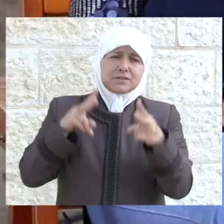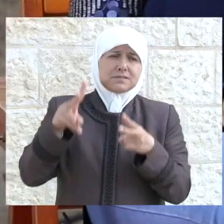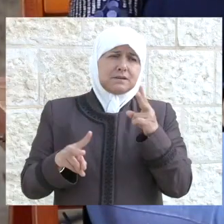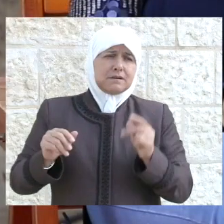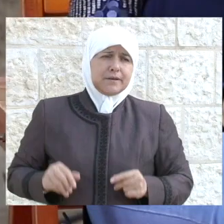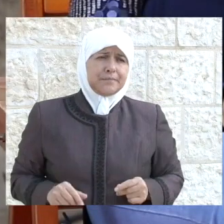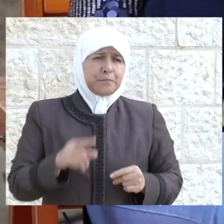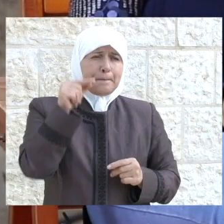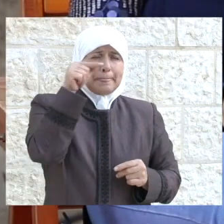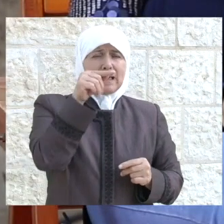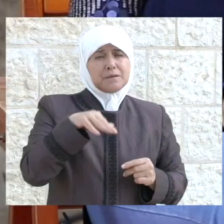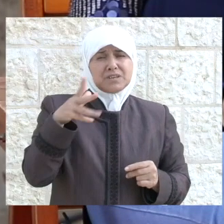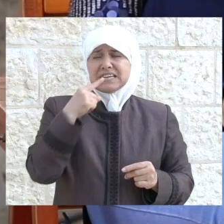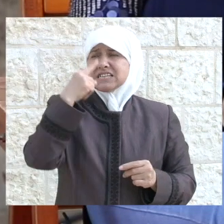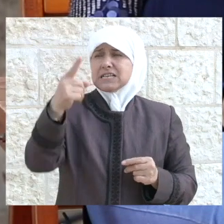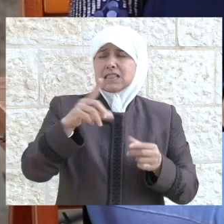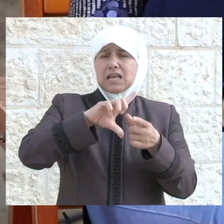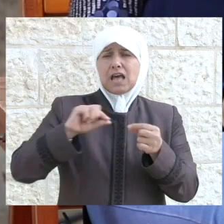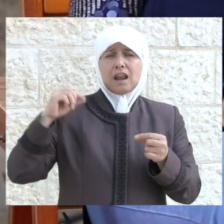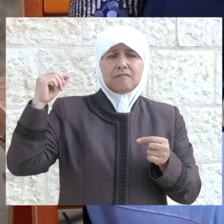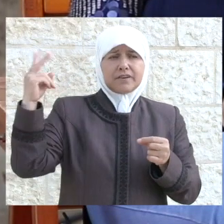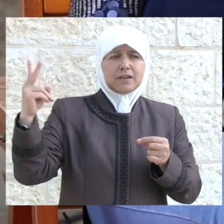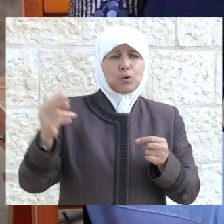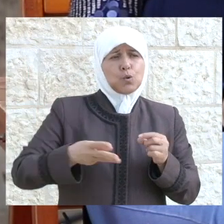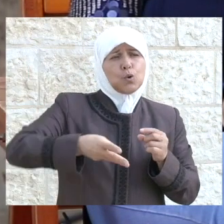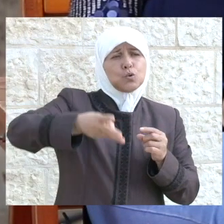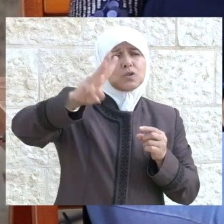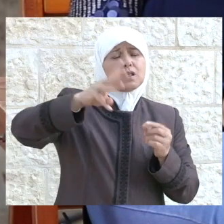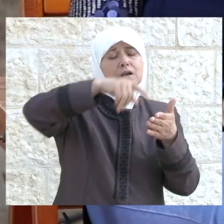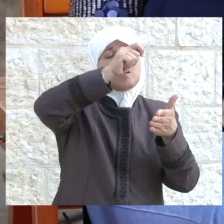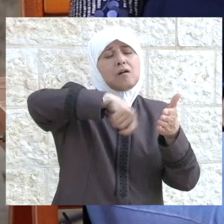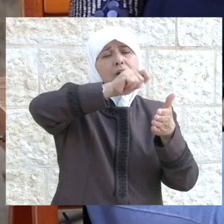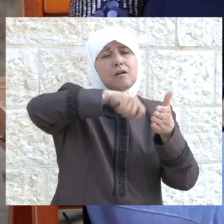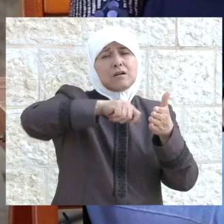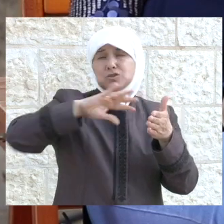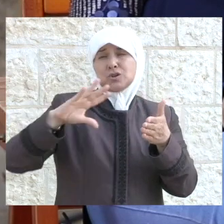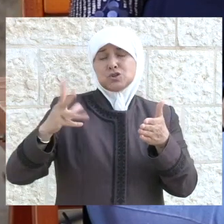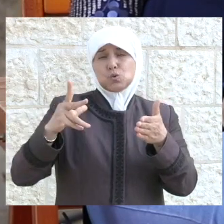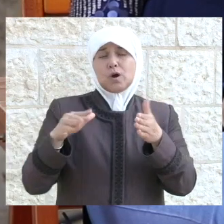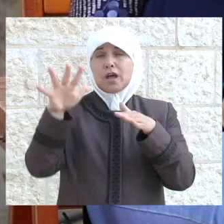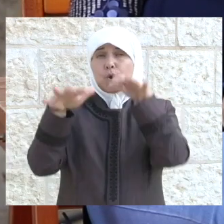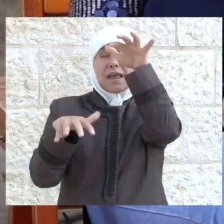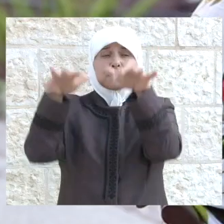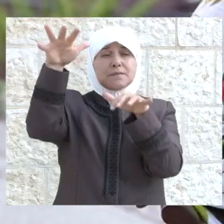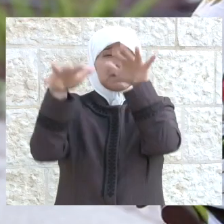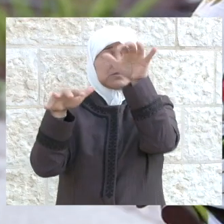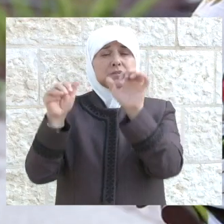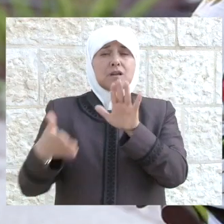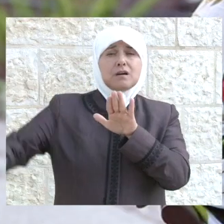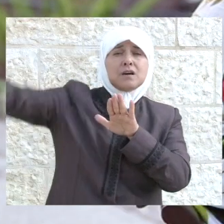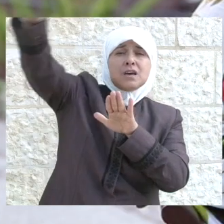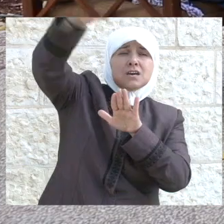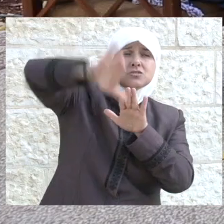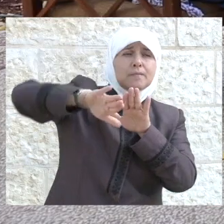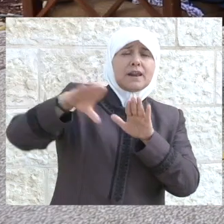في 2013 اتخذت قرار انها تتسلق قمة جبل كليمنجارو. احكي لنا